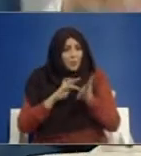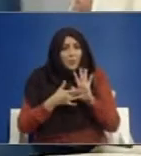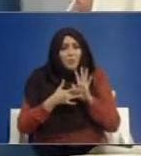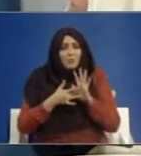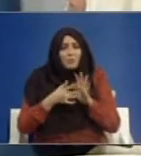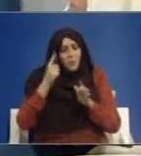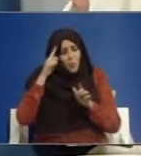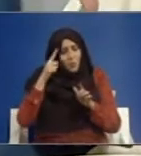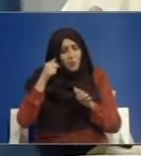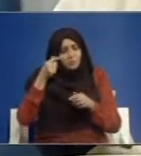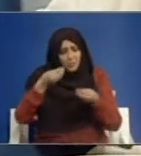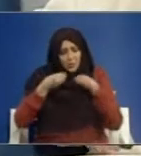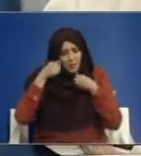بربي